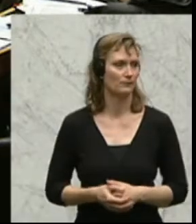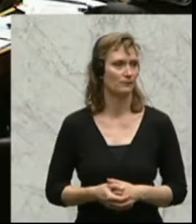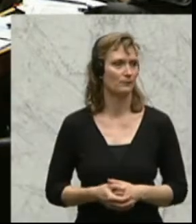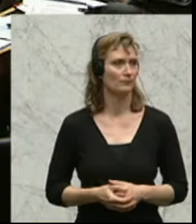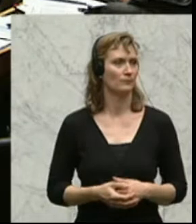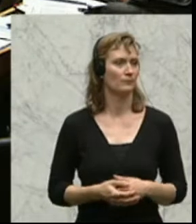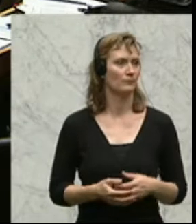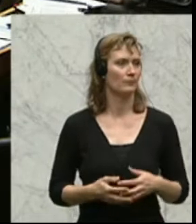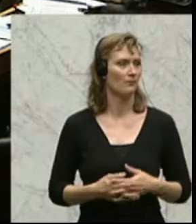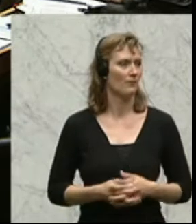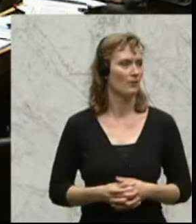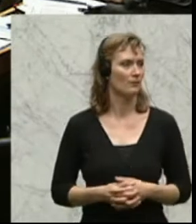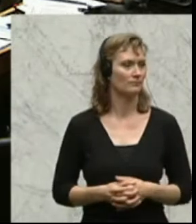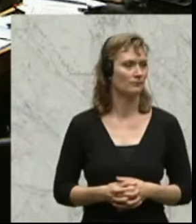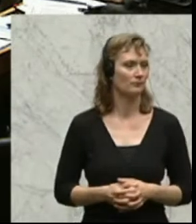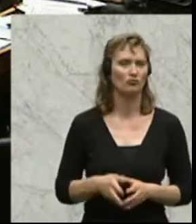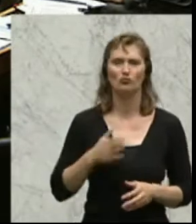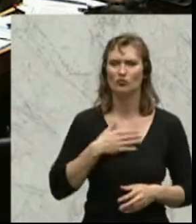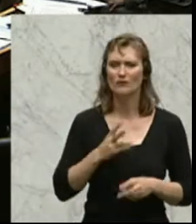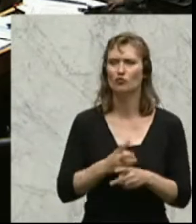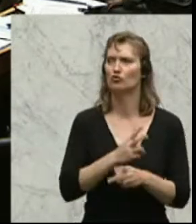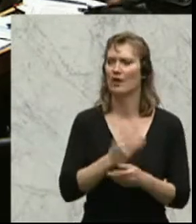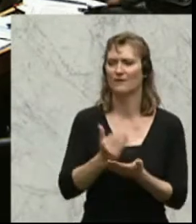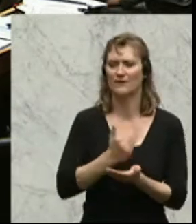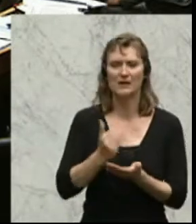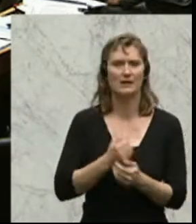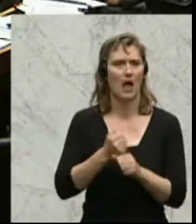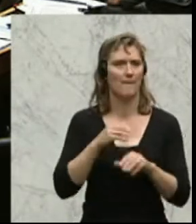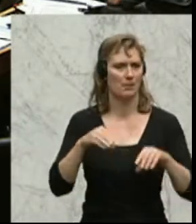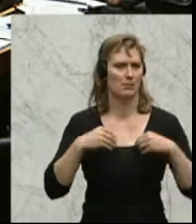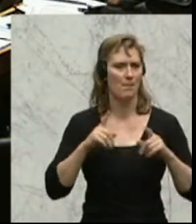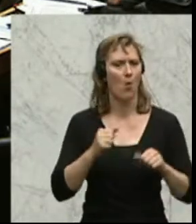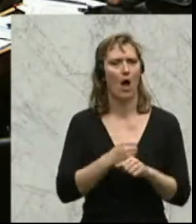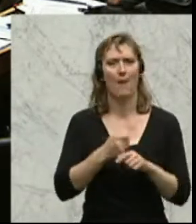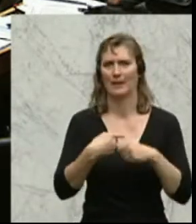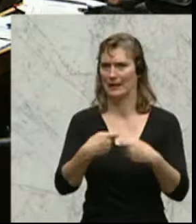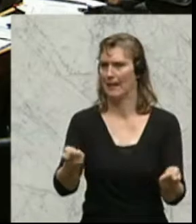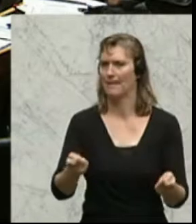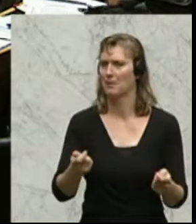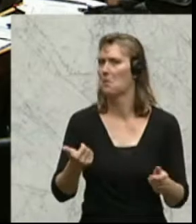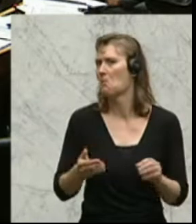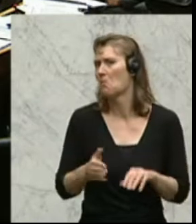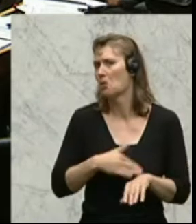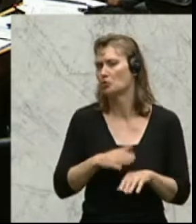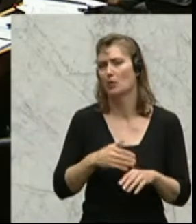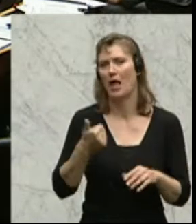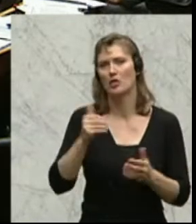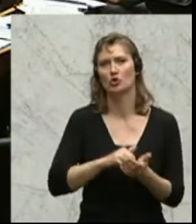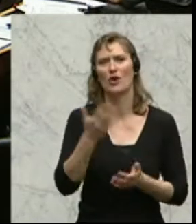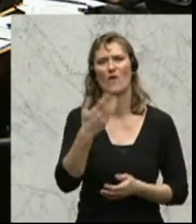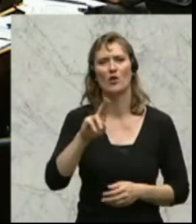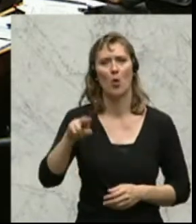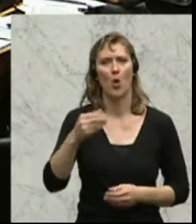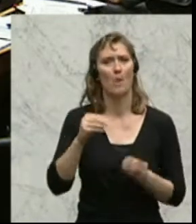Aber der Staat kassiert ja nicht nur vom Arbeitnehmer, sondern auch vom Arbeitgeber. Bei einem Bruttogehalt von 1.500 Euro kassiert der